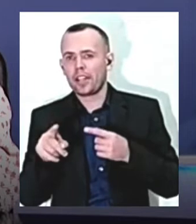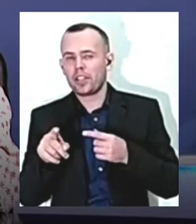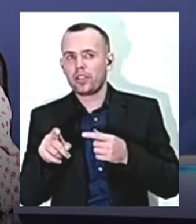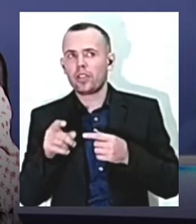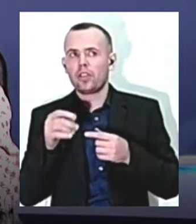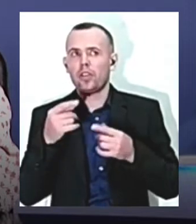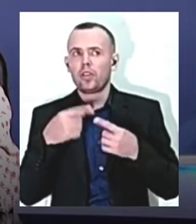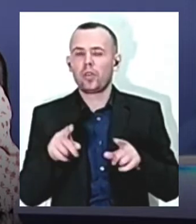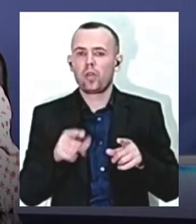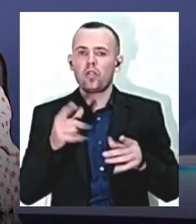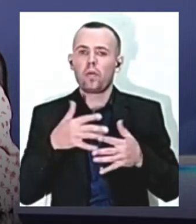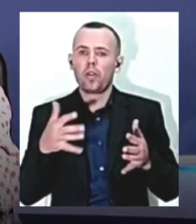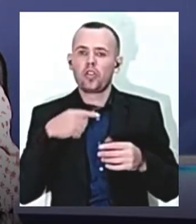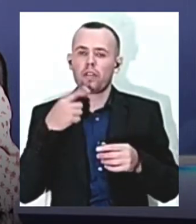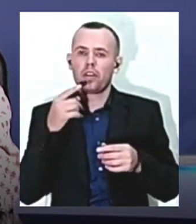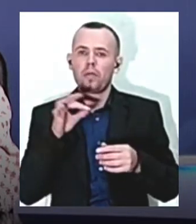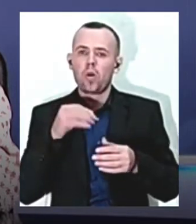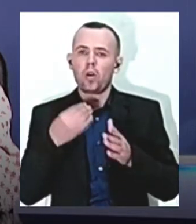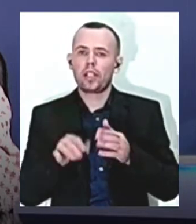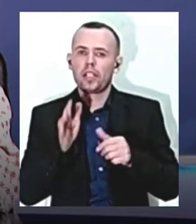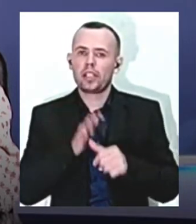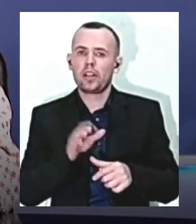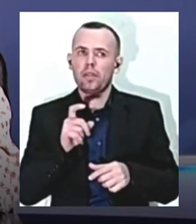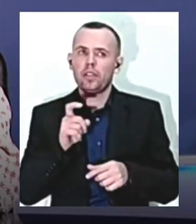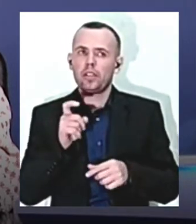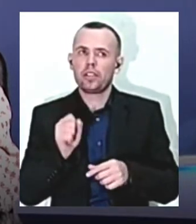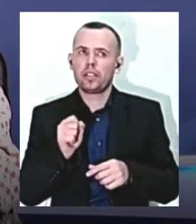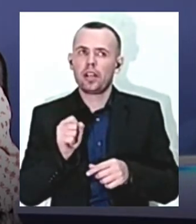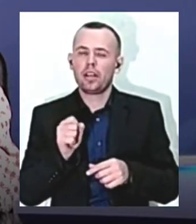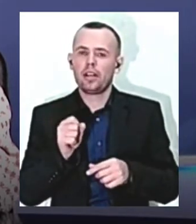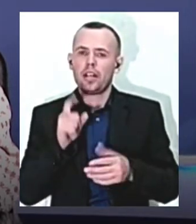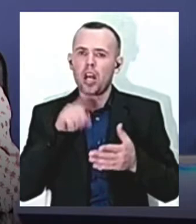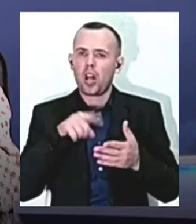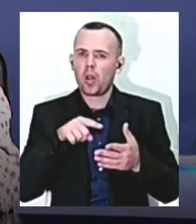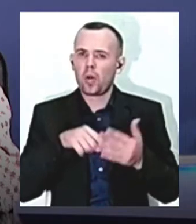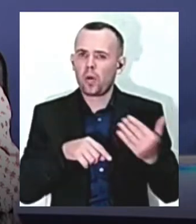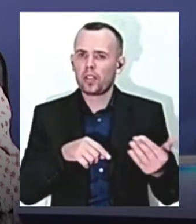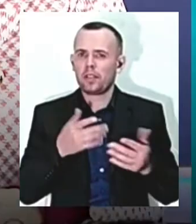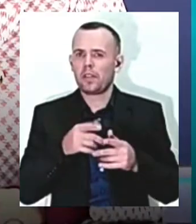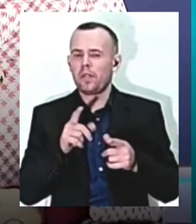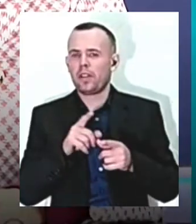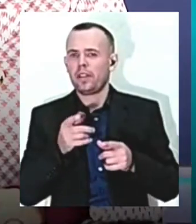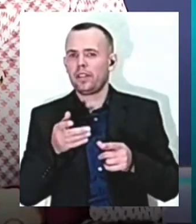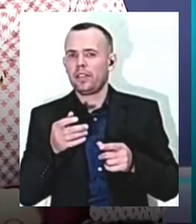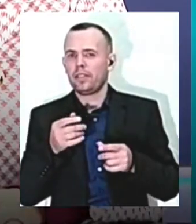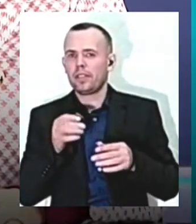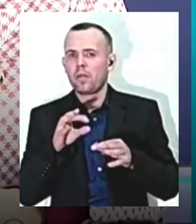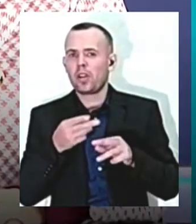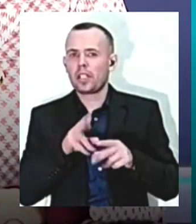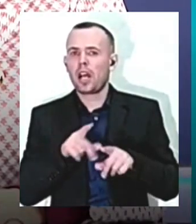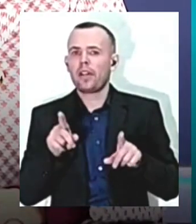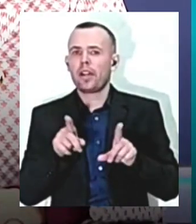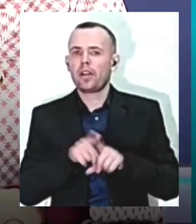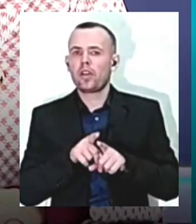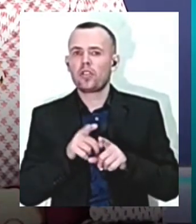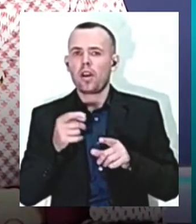говорять про дискримінацію за релігійними ознаками, за ідентичністю. Тобто це також є один з переліків. Тобто вони